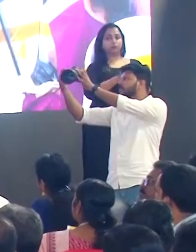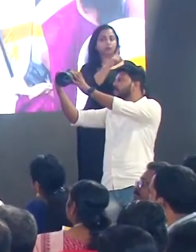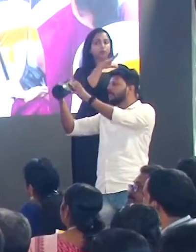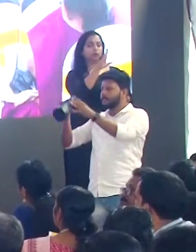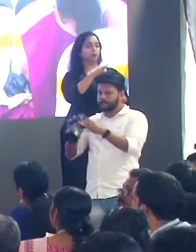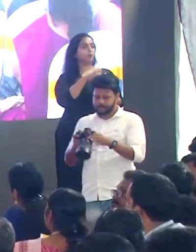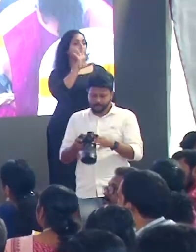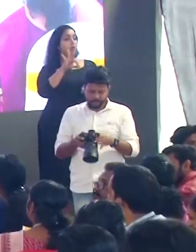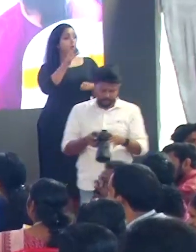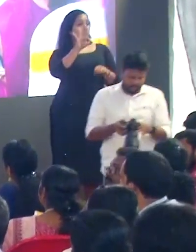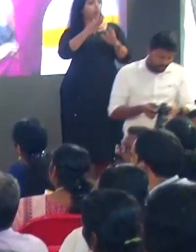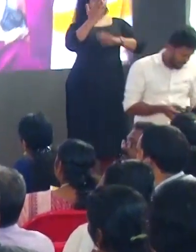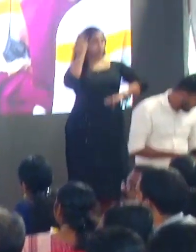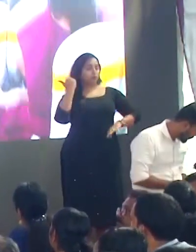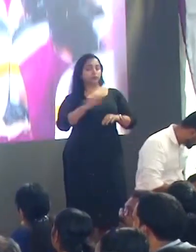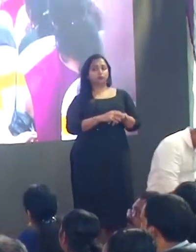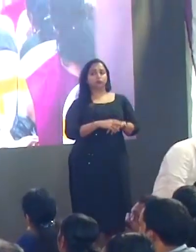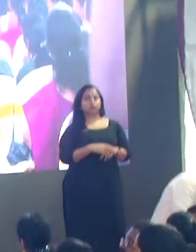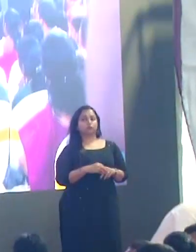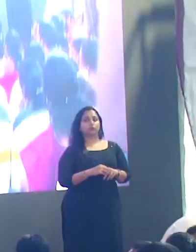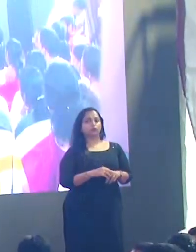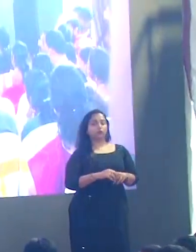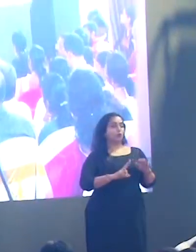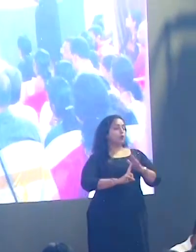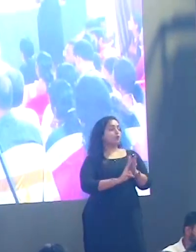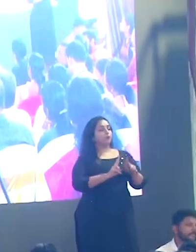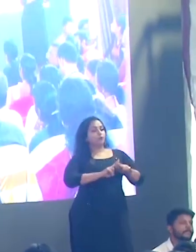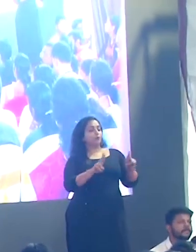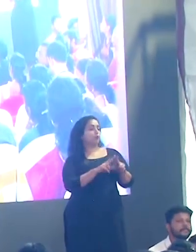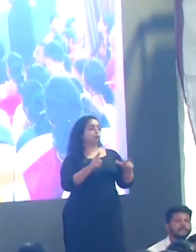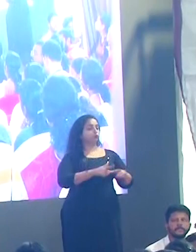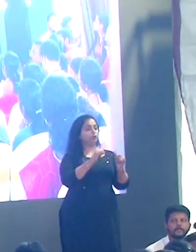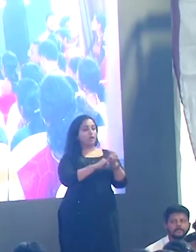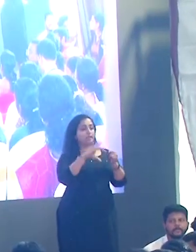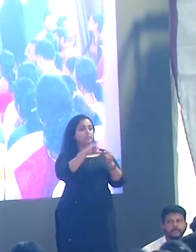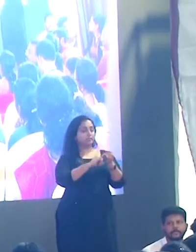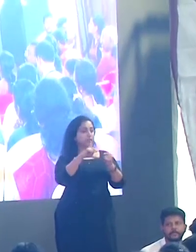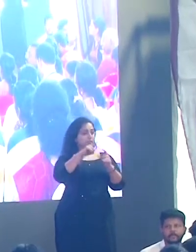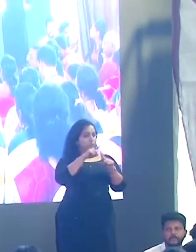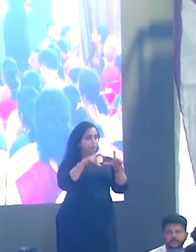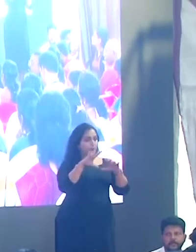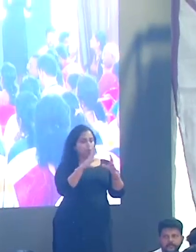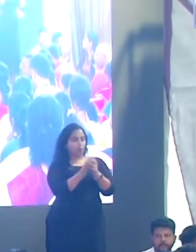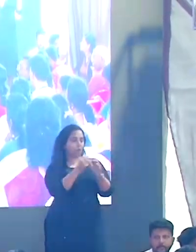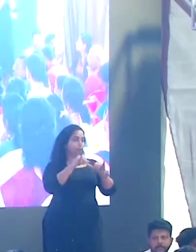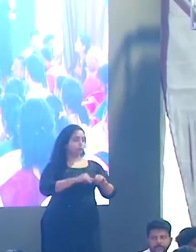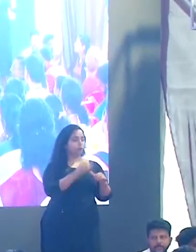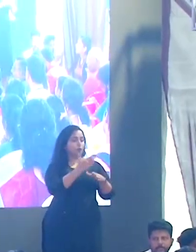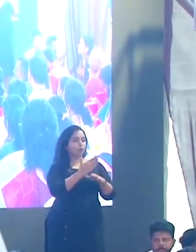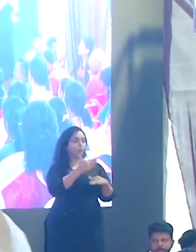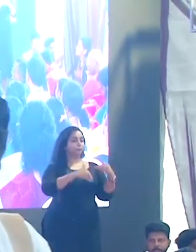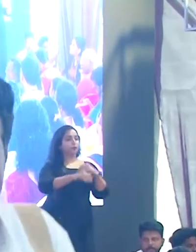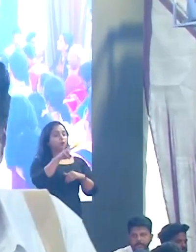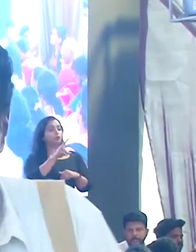1988 മുതൽ ഞാൻ പശ്ചിമഘട്ടത്തിലെ മുഴുവൻ ആദിവാസികളുടെ ഇടയിലും പ്രവർത്തിച്ച ഒരാളാണ്. 2005 ദെൻ ഐ